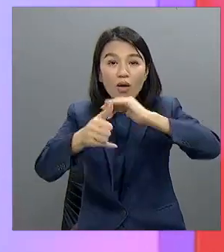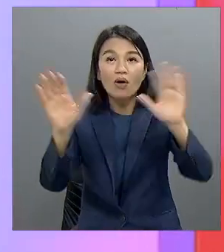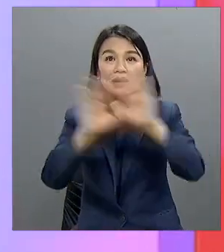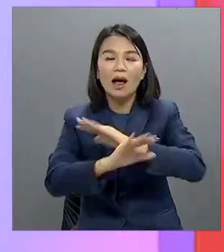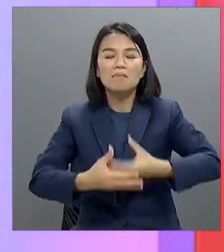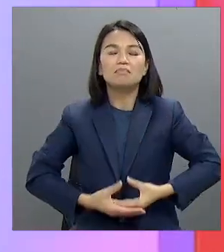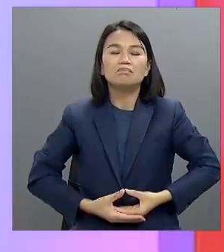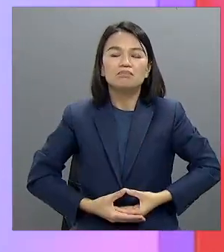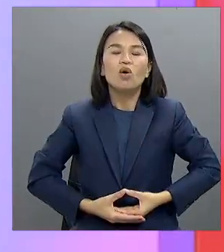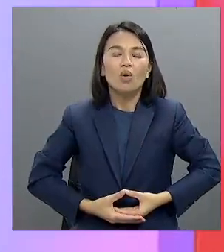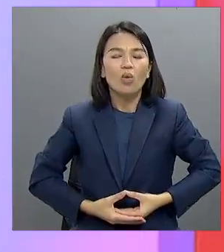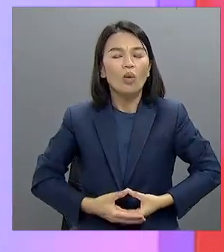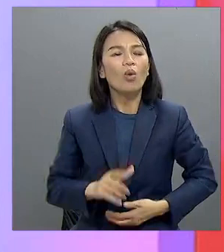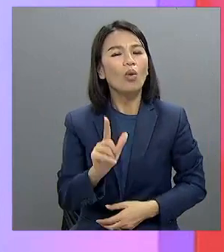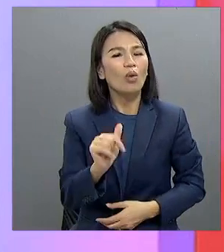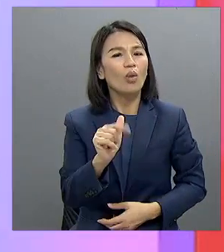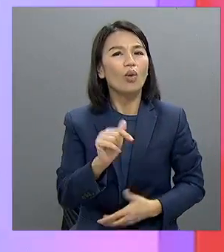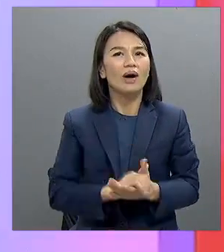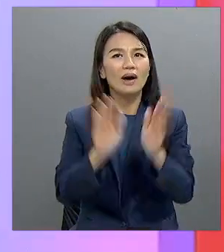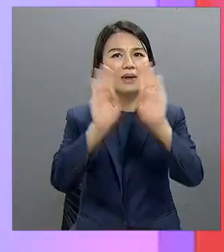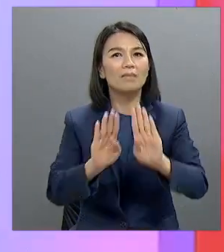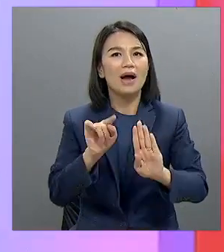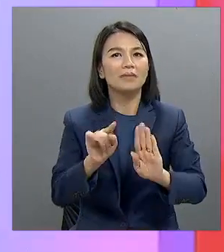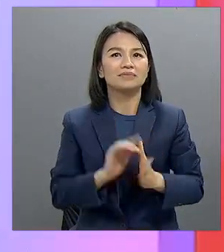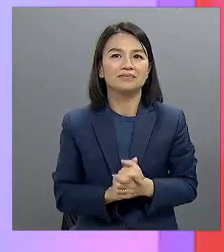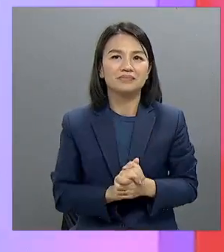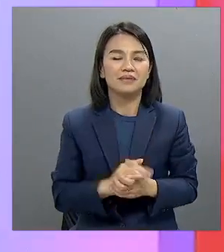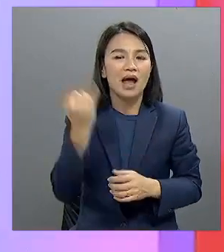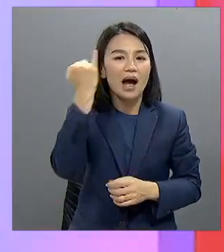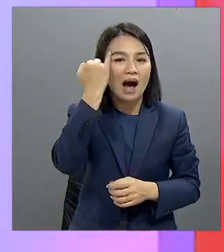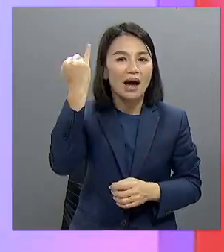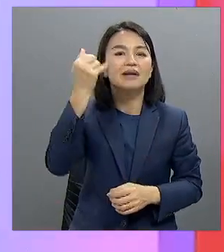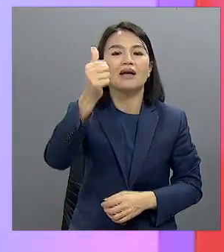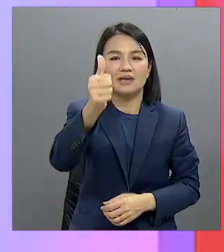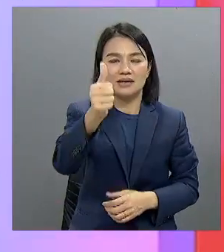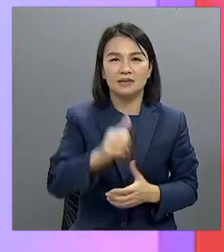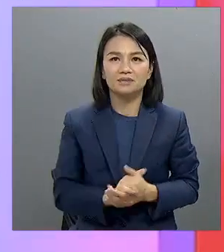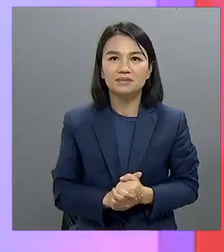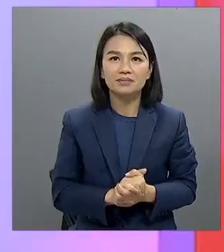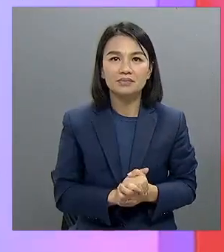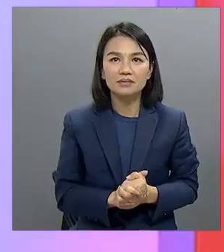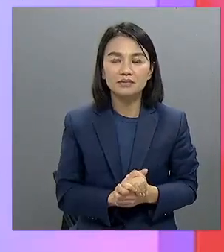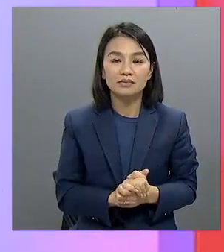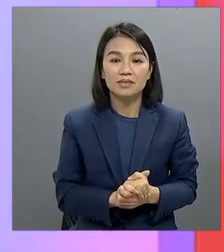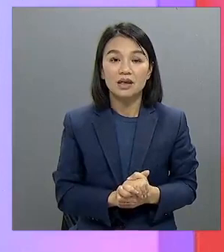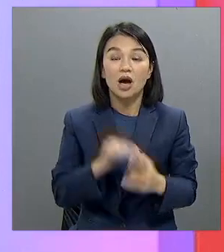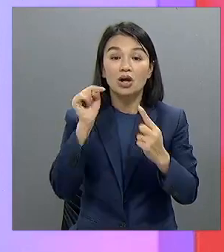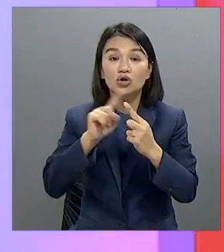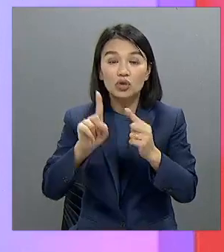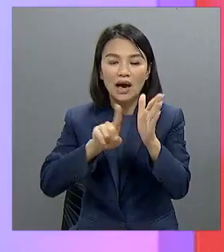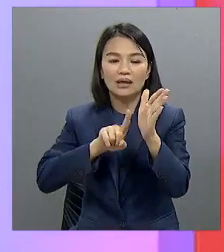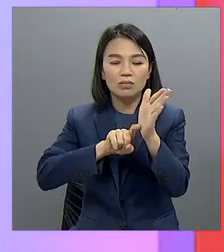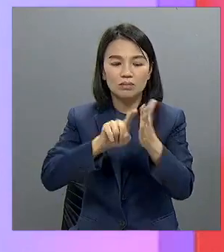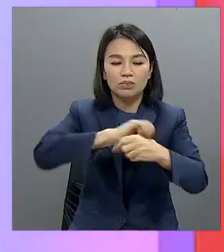ลยแยกกันไปแบบนั้นนะ ดีค่ะ เป็นไอเดียที่ดีครับคุณผู้ชมครับในช่วงการแพร่ระบาดของโควิด-19หลายคนต้องหยุด